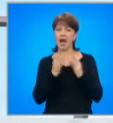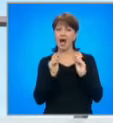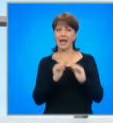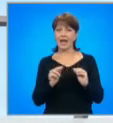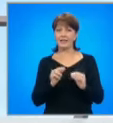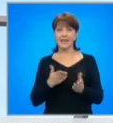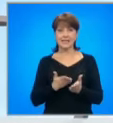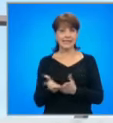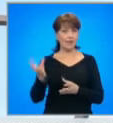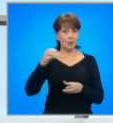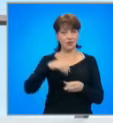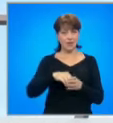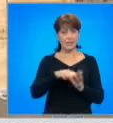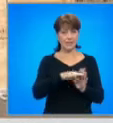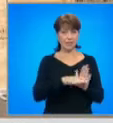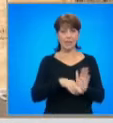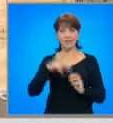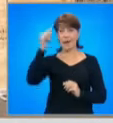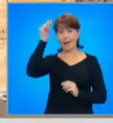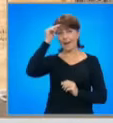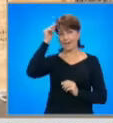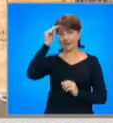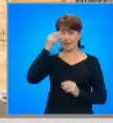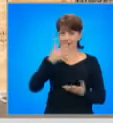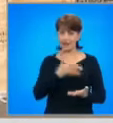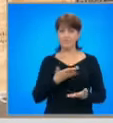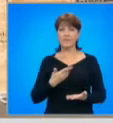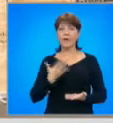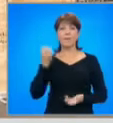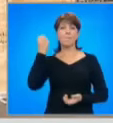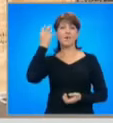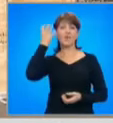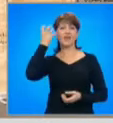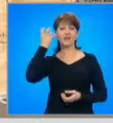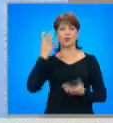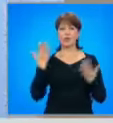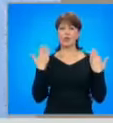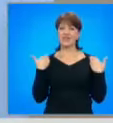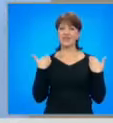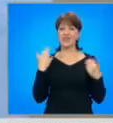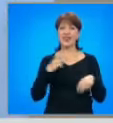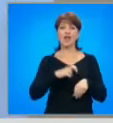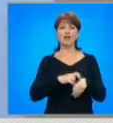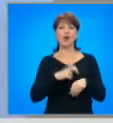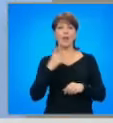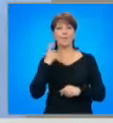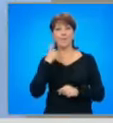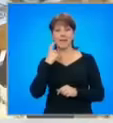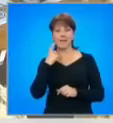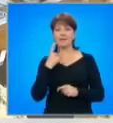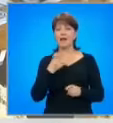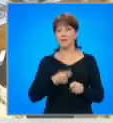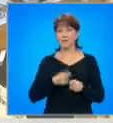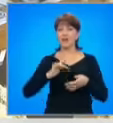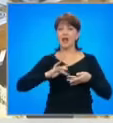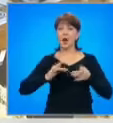Сред участниците в програмата са и българските египтолози, а почетният професор от Оксфордския университет Джон Бейнс